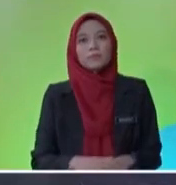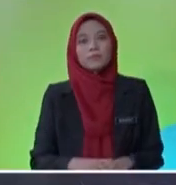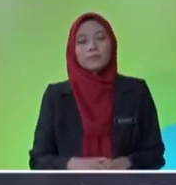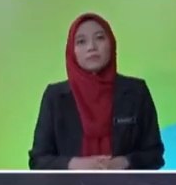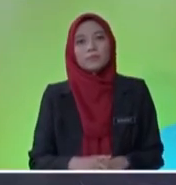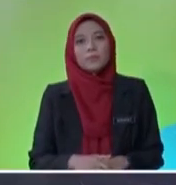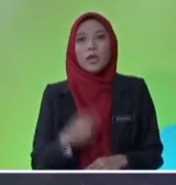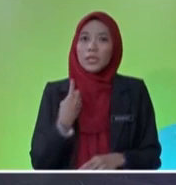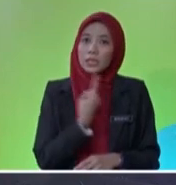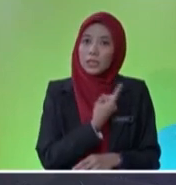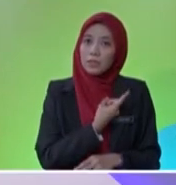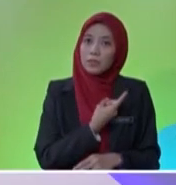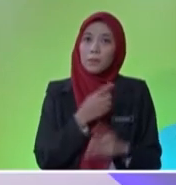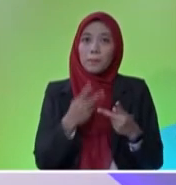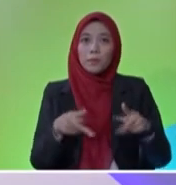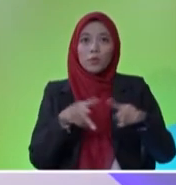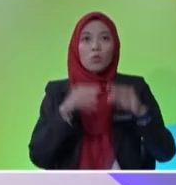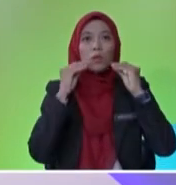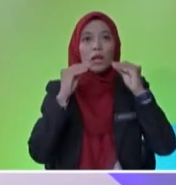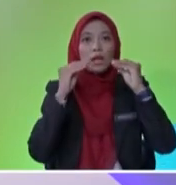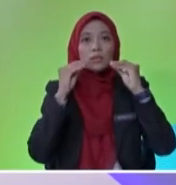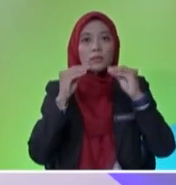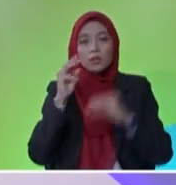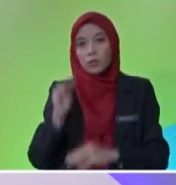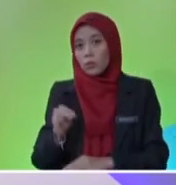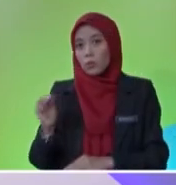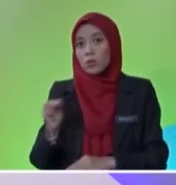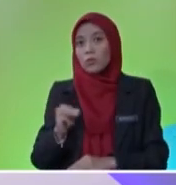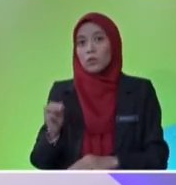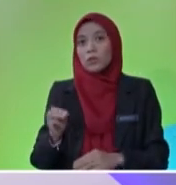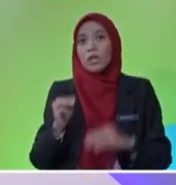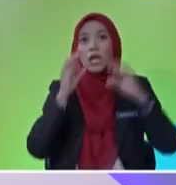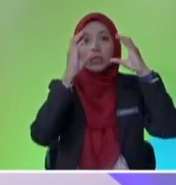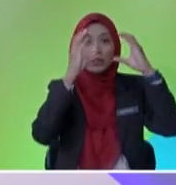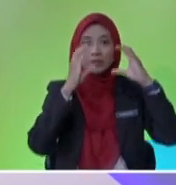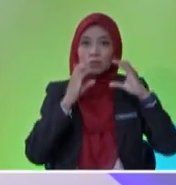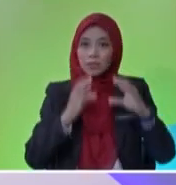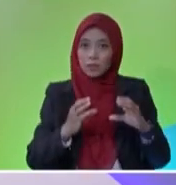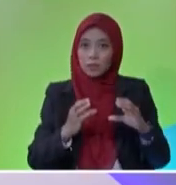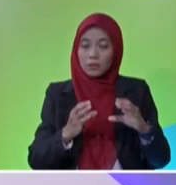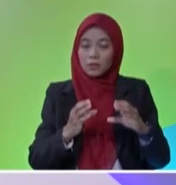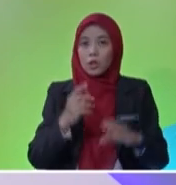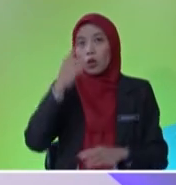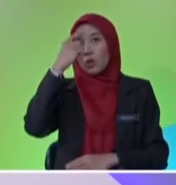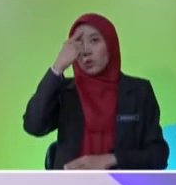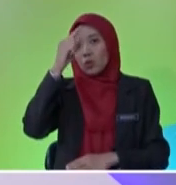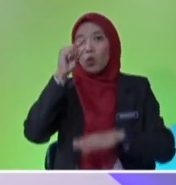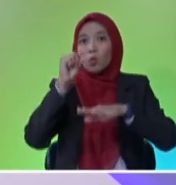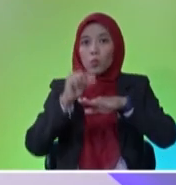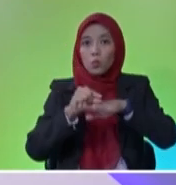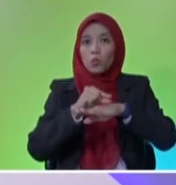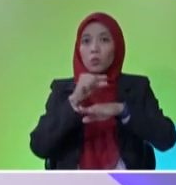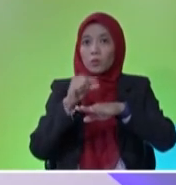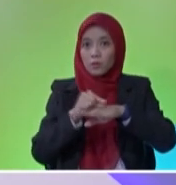kita perlu aja murid-murid ini macam mana panduan-panduan untuk mereka gunakan talian